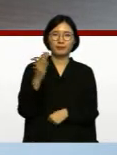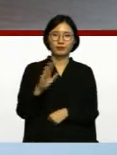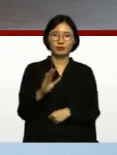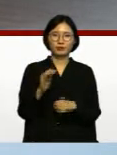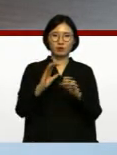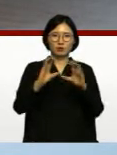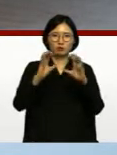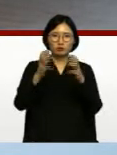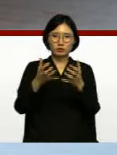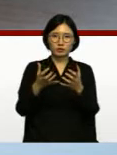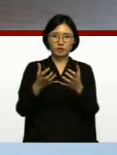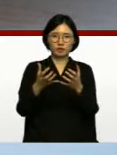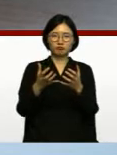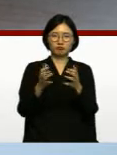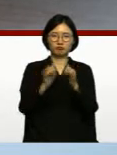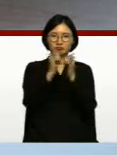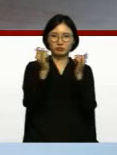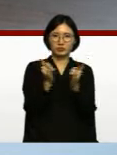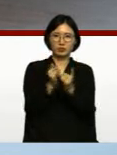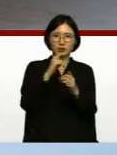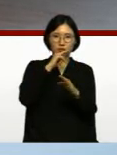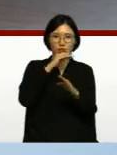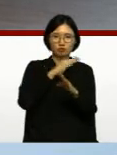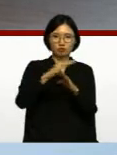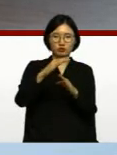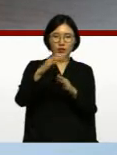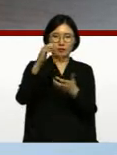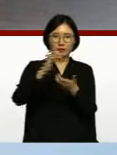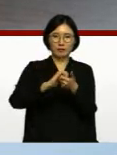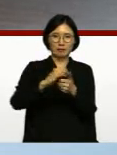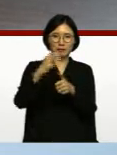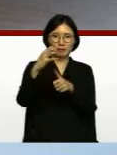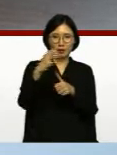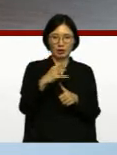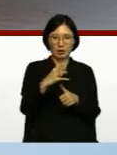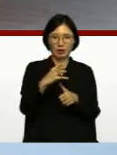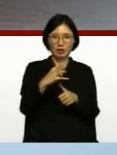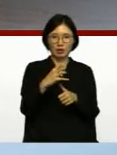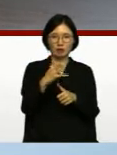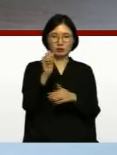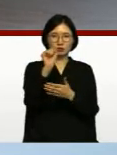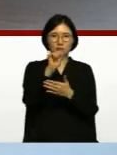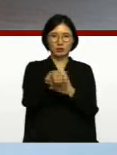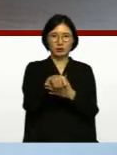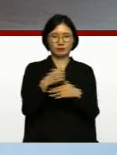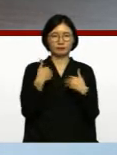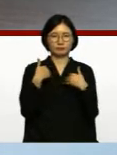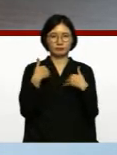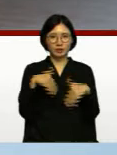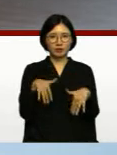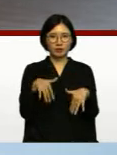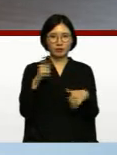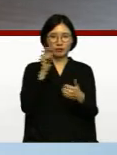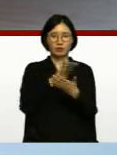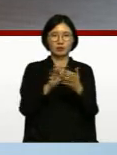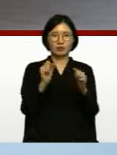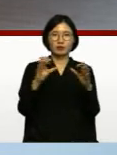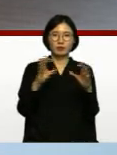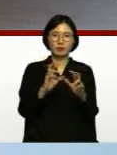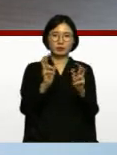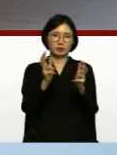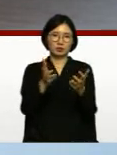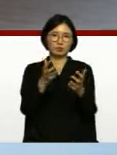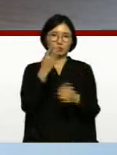하지만 국제사회의 대북 제재로 가시적인 성과는 미미한데요. 경기도가 지방자치단체 차원의 남북 평화협력